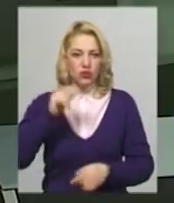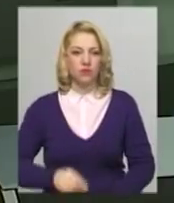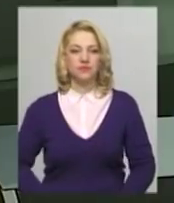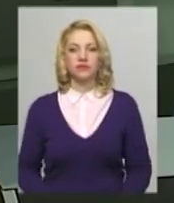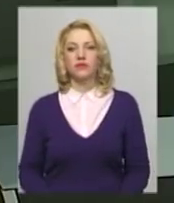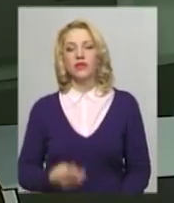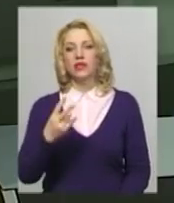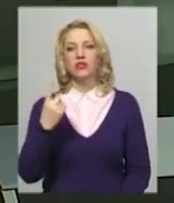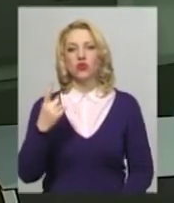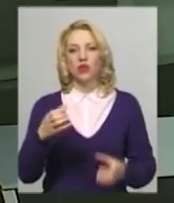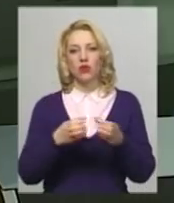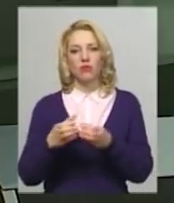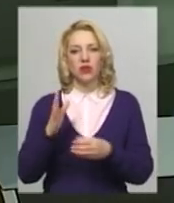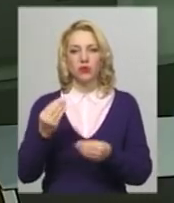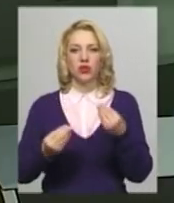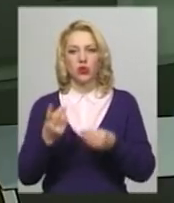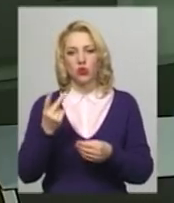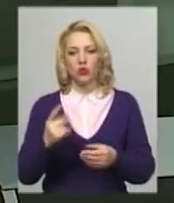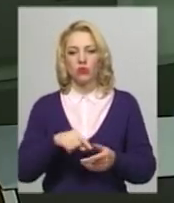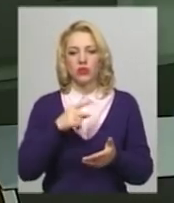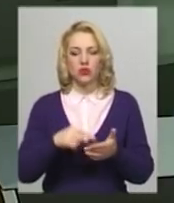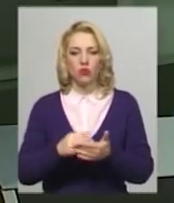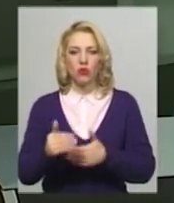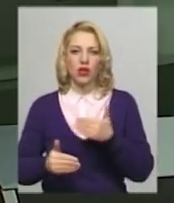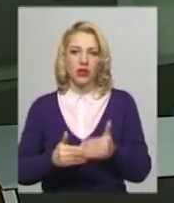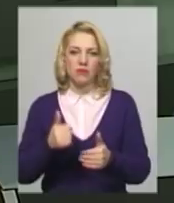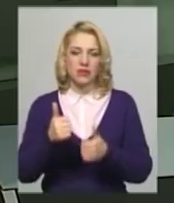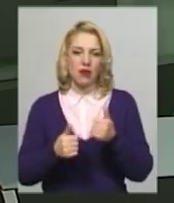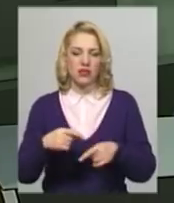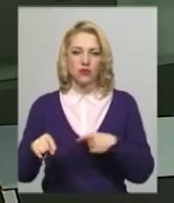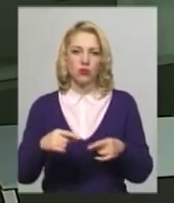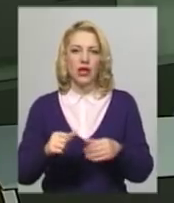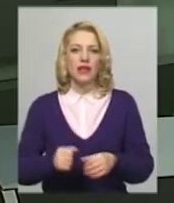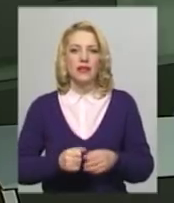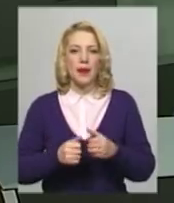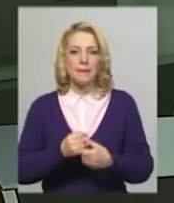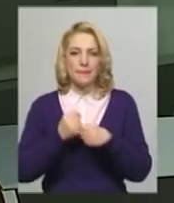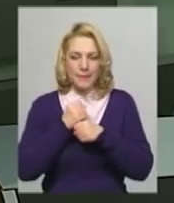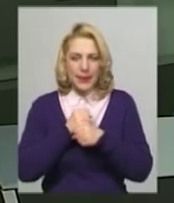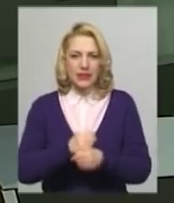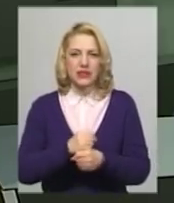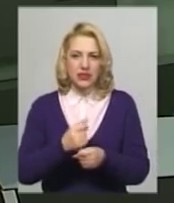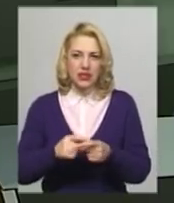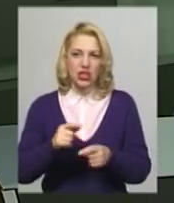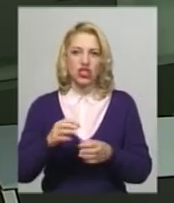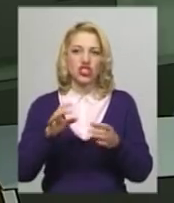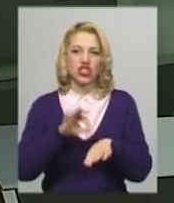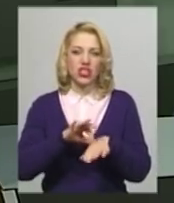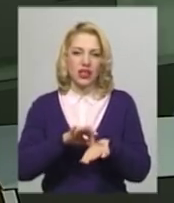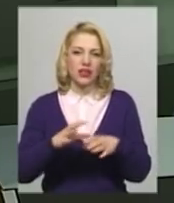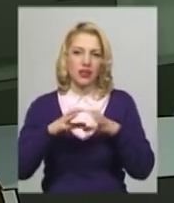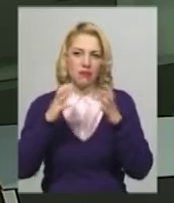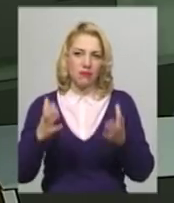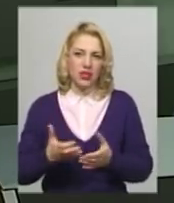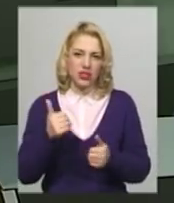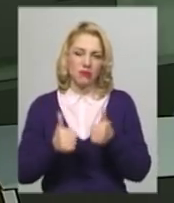21 команда гратиме на другому міському етапі обласних змагань з футболу на призи клубу «Шкіряний м'яч». Змагатимуться спортсмени чотирьох вікових